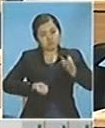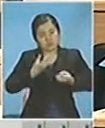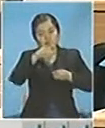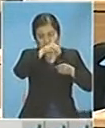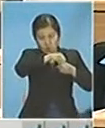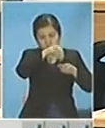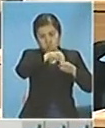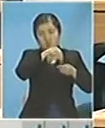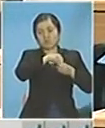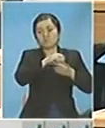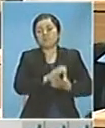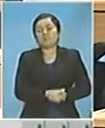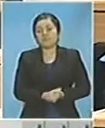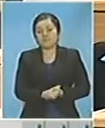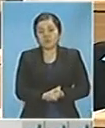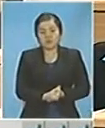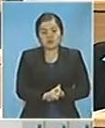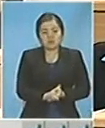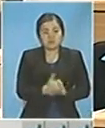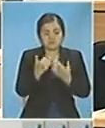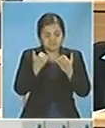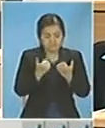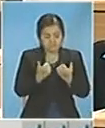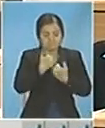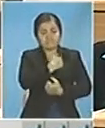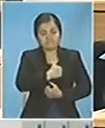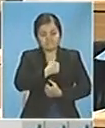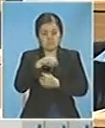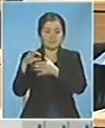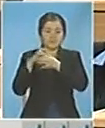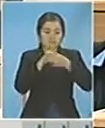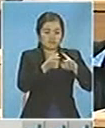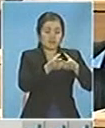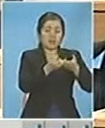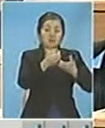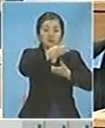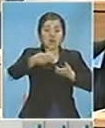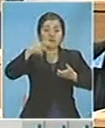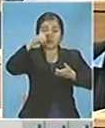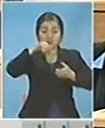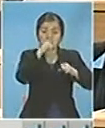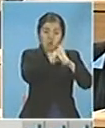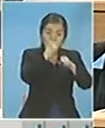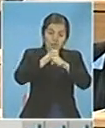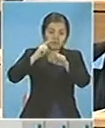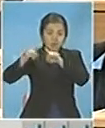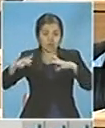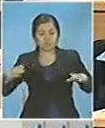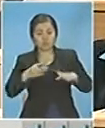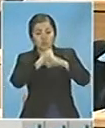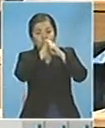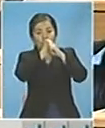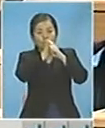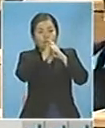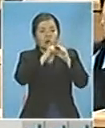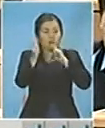นั้นดิฉันก็รู้สึกเสียดายนะคะที่ทางราชบัณฑิตยสถานเนี่ยไม่ได้แสดงผลงานการสรุปสัมม